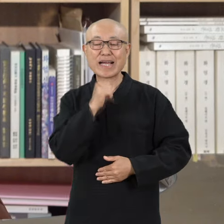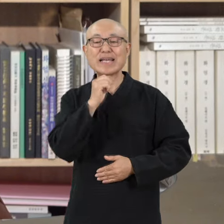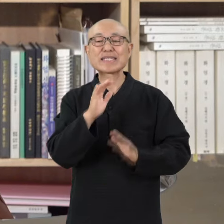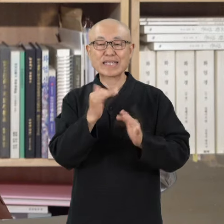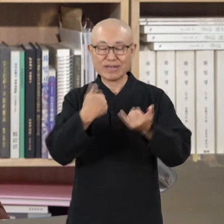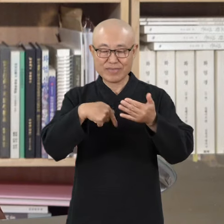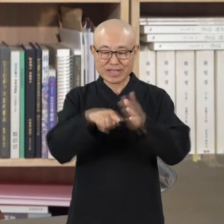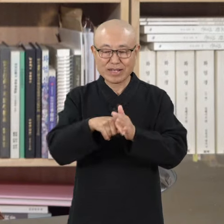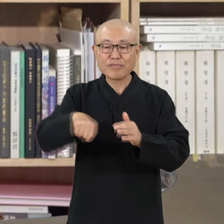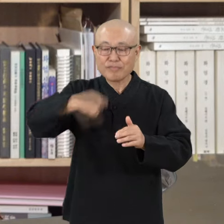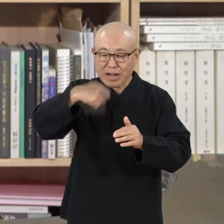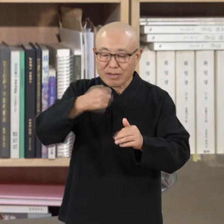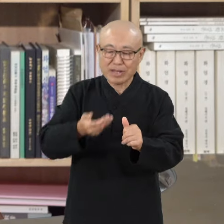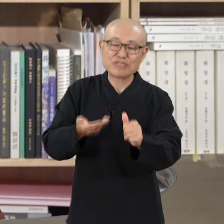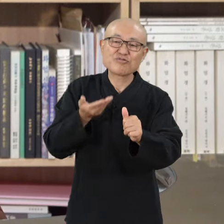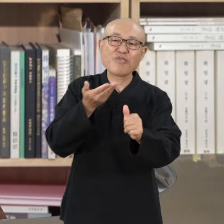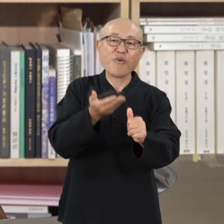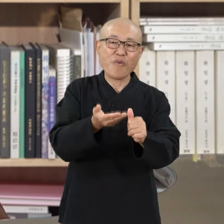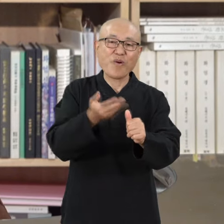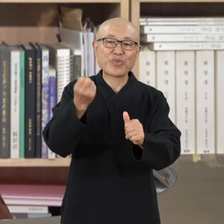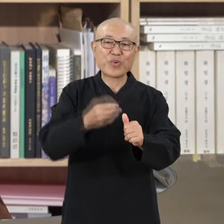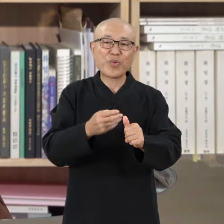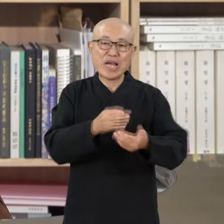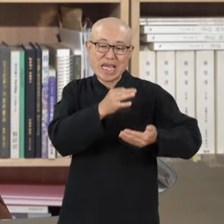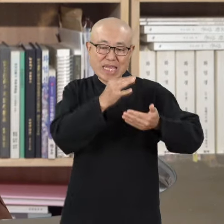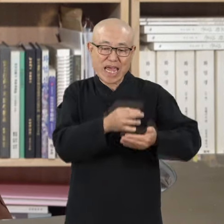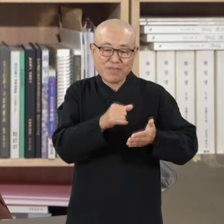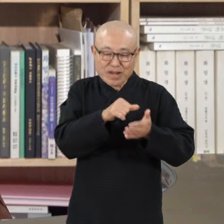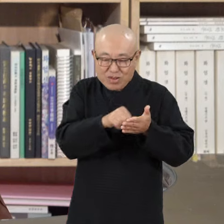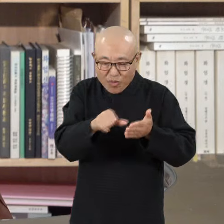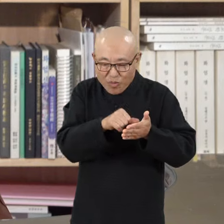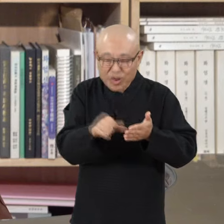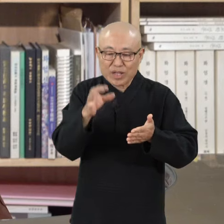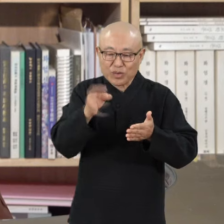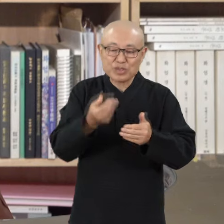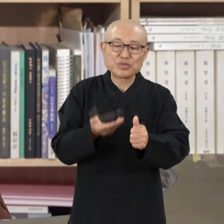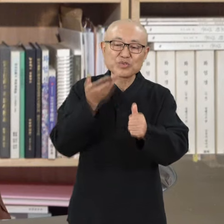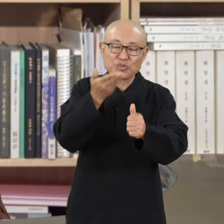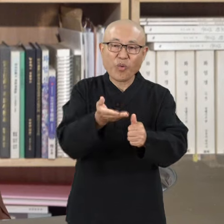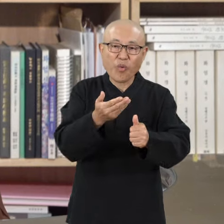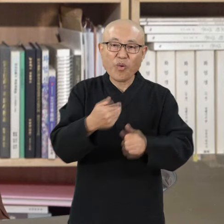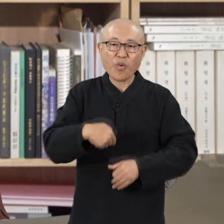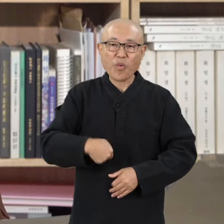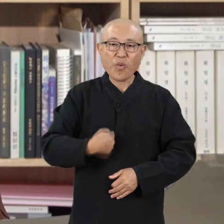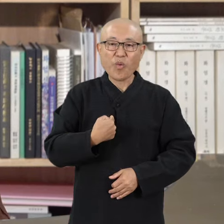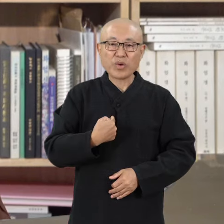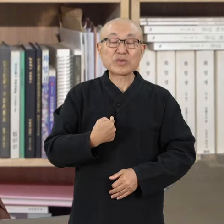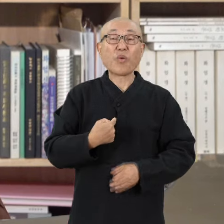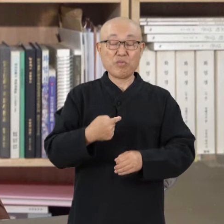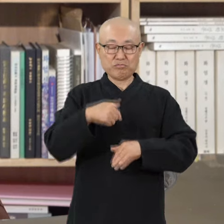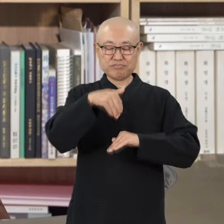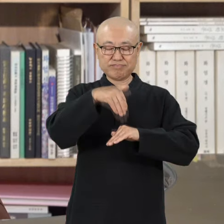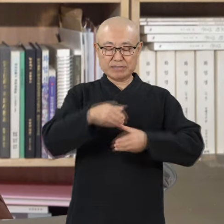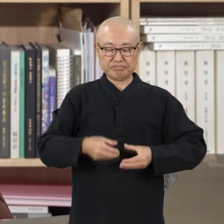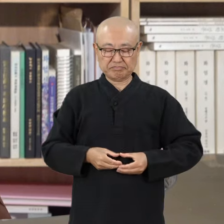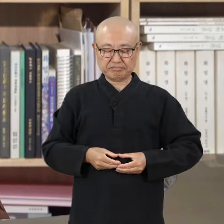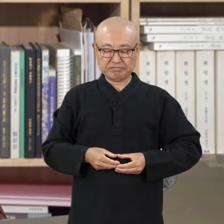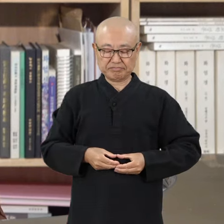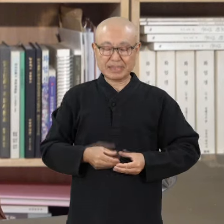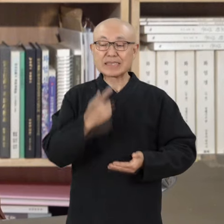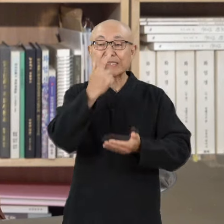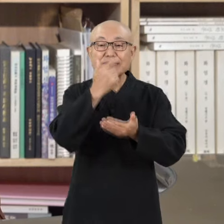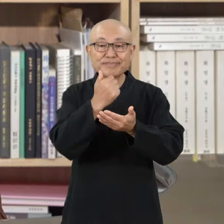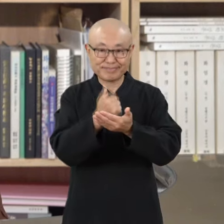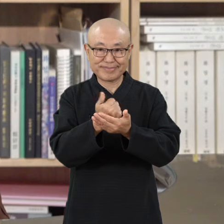사람에게 음식도 베풀었고 재물도 줬고 또 저 혼자 정사에서 정진하시는 모든